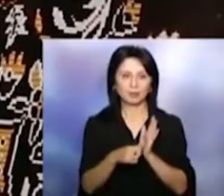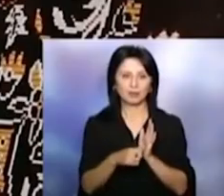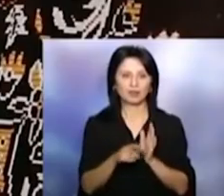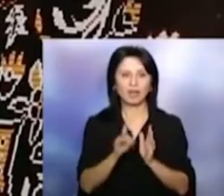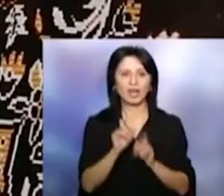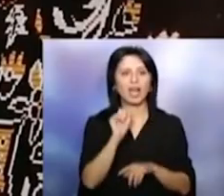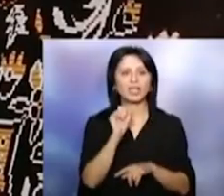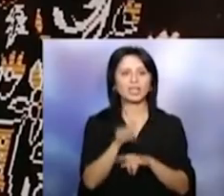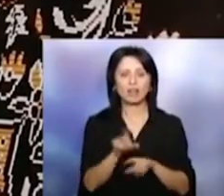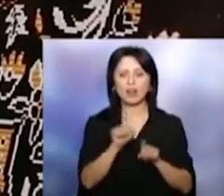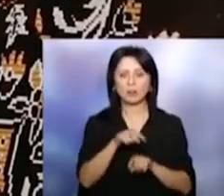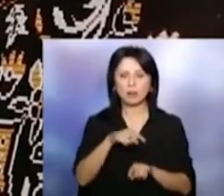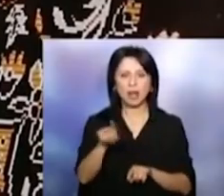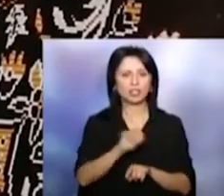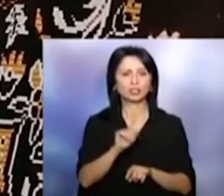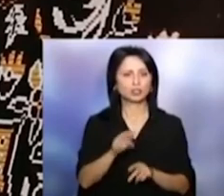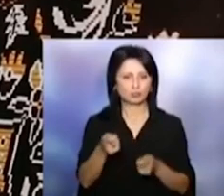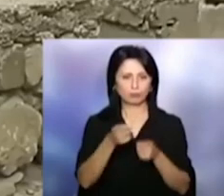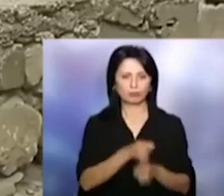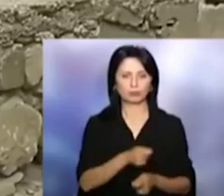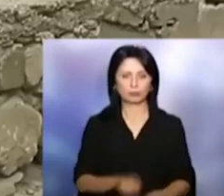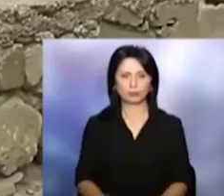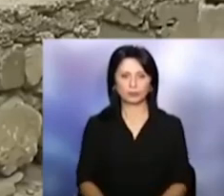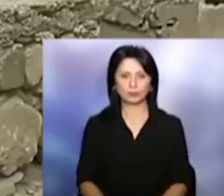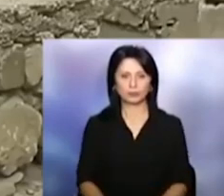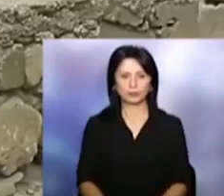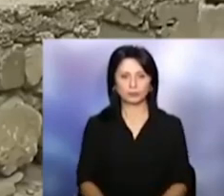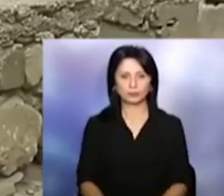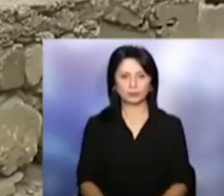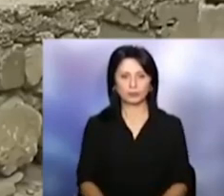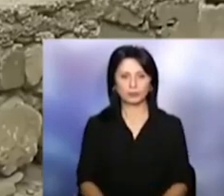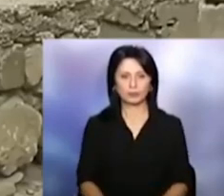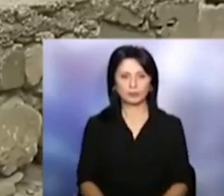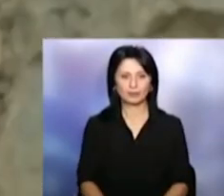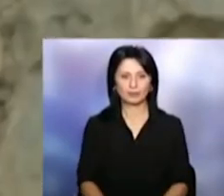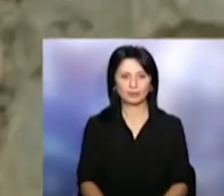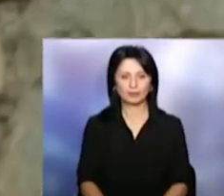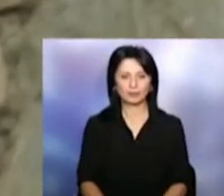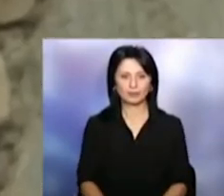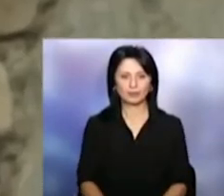ერთასაც დავავალებ მაღაზიაში გაგვსავნი მომიტანს.